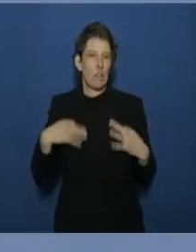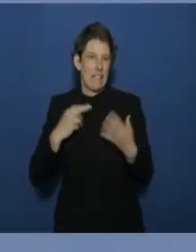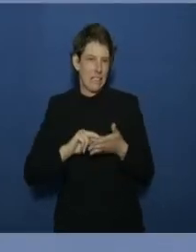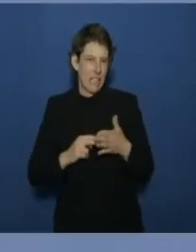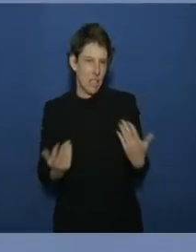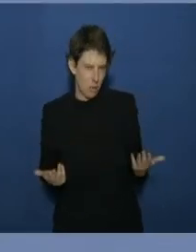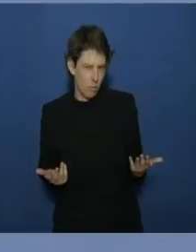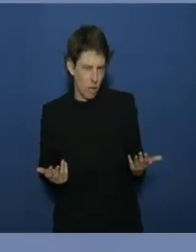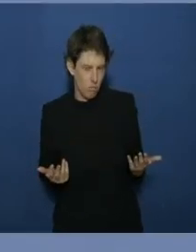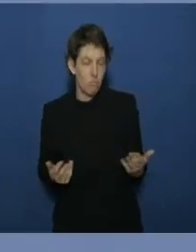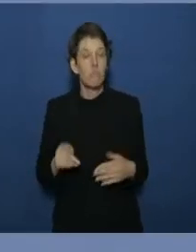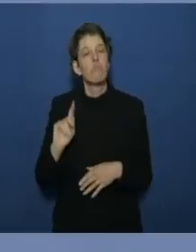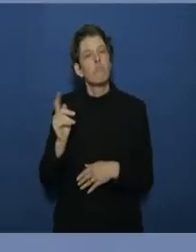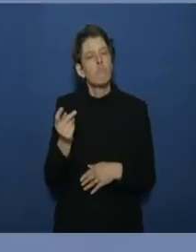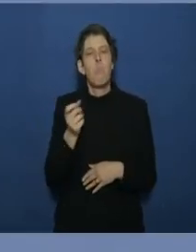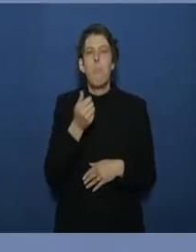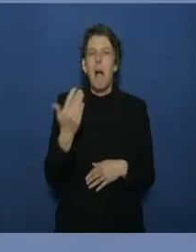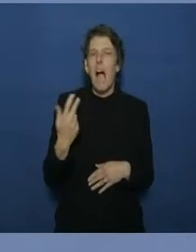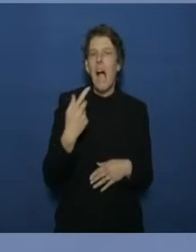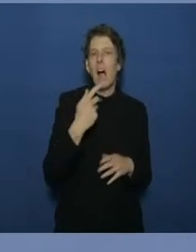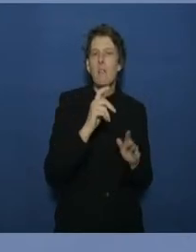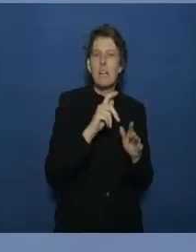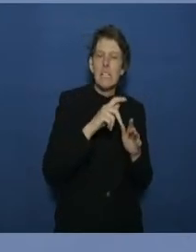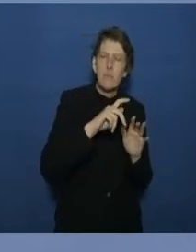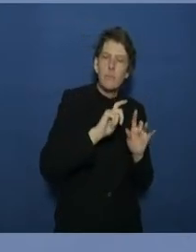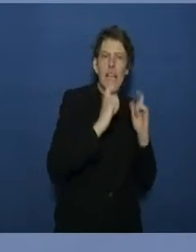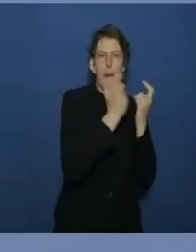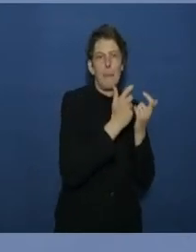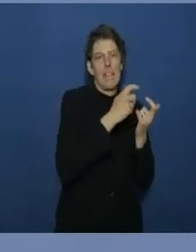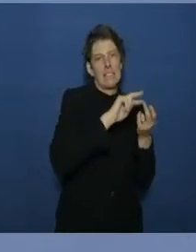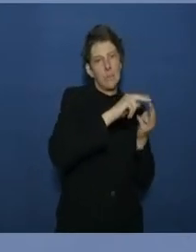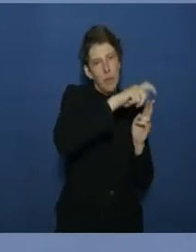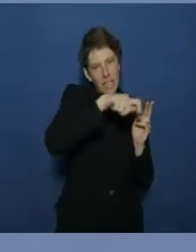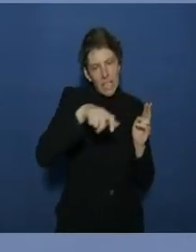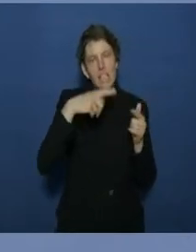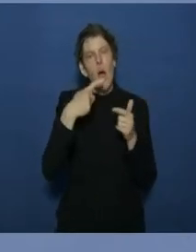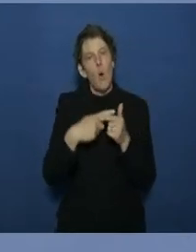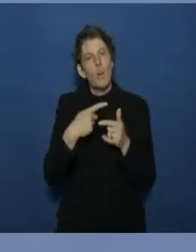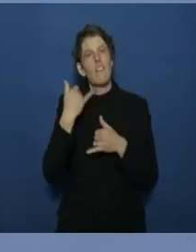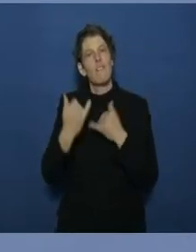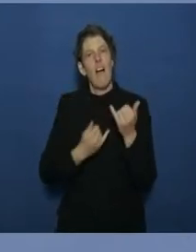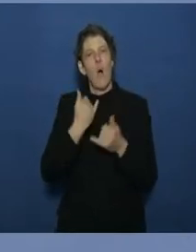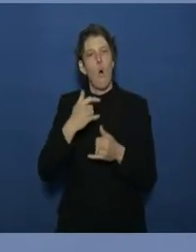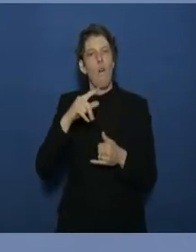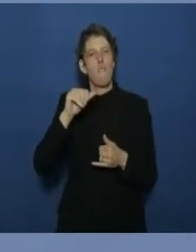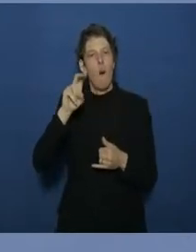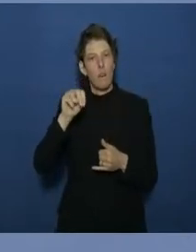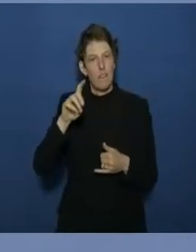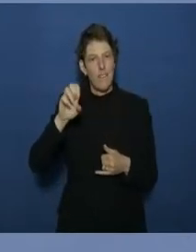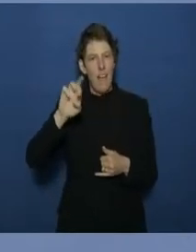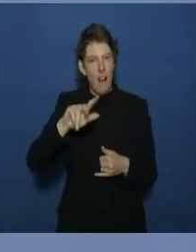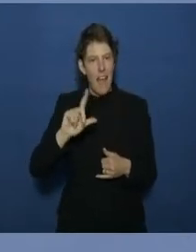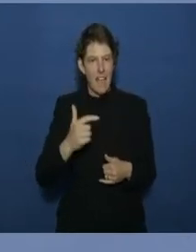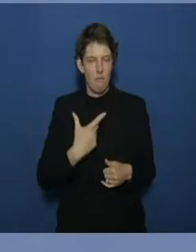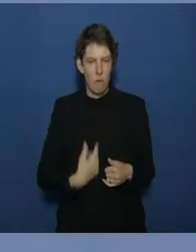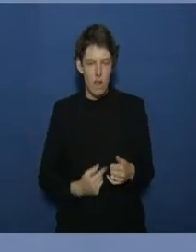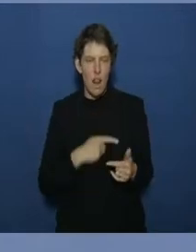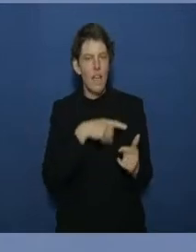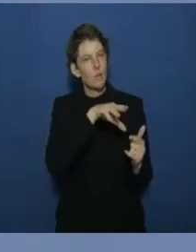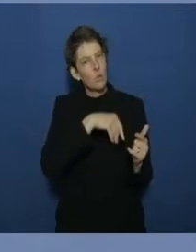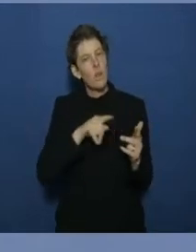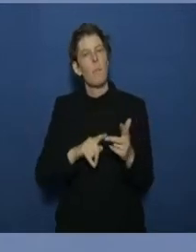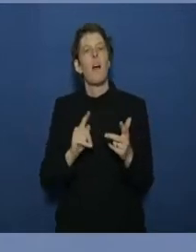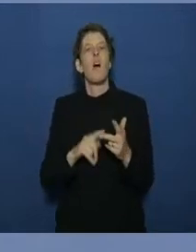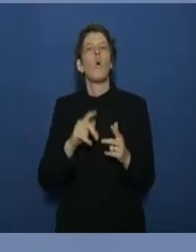einigen Kabinettsmitgliedern und gemeinsam mit der Kommissionspräsidentin Frau von der Leyen und den europäischen Kommissaren für Industrie